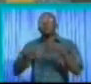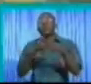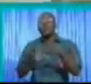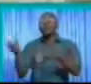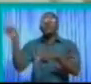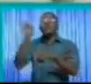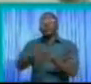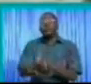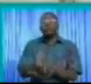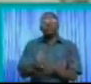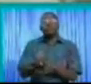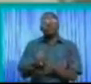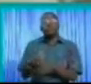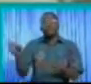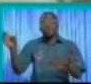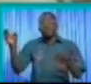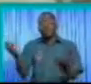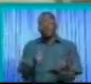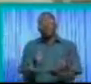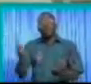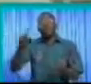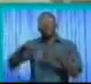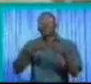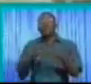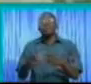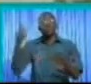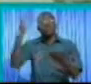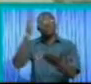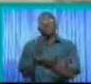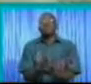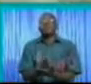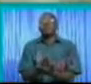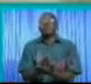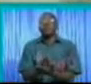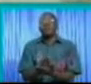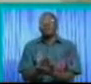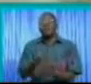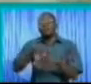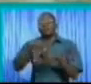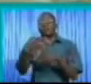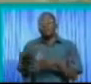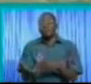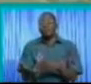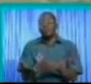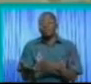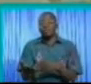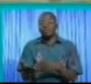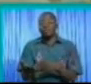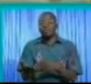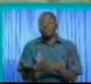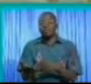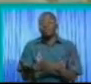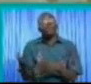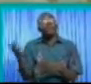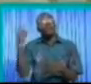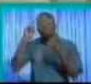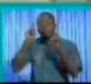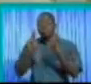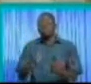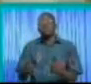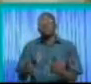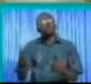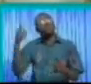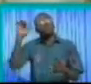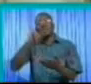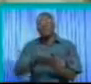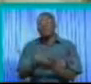les guerres s'installent, d'abord on ne sait pas quand est-ce que cela va s'arrêter. Et ensuite, les victimes, les principales victimes,